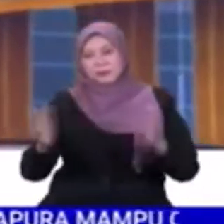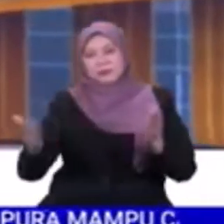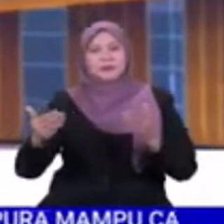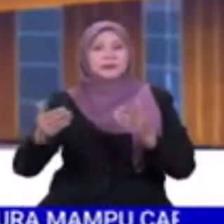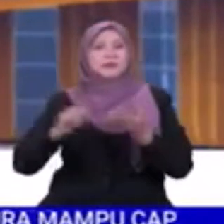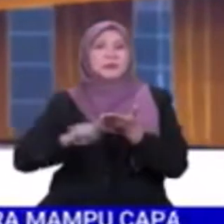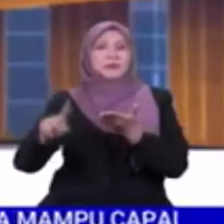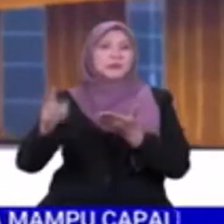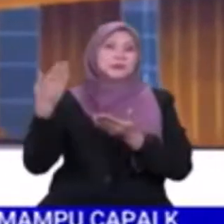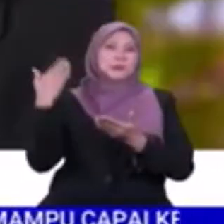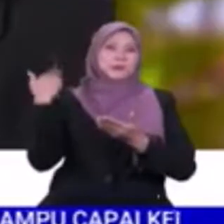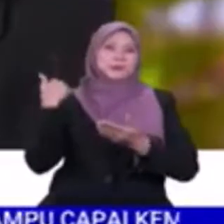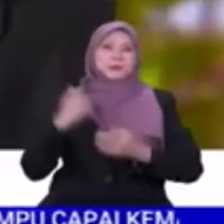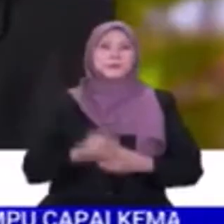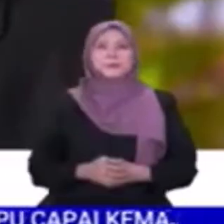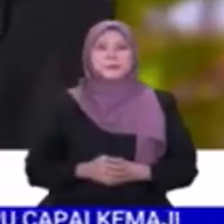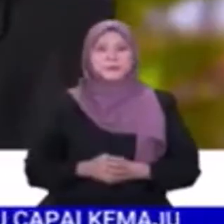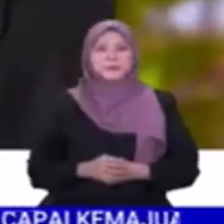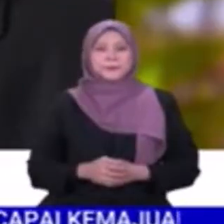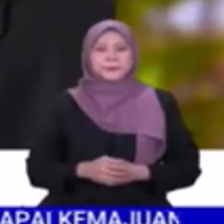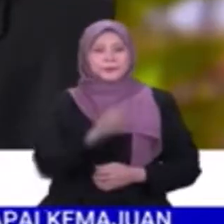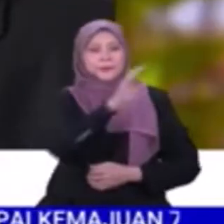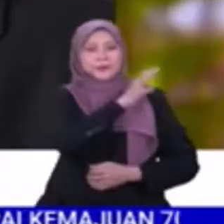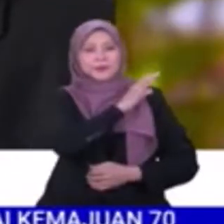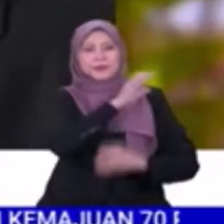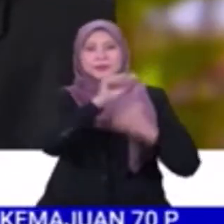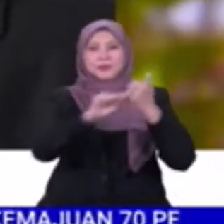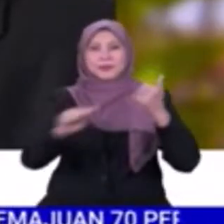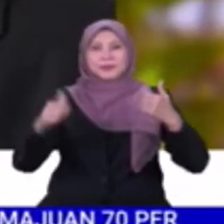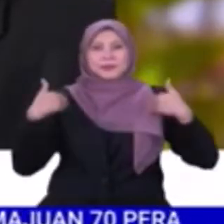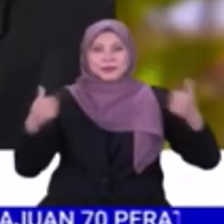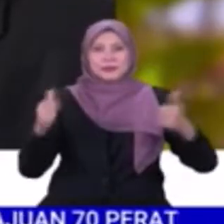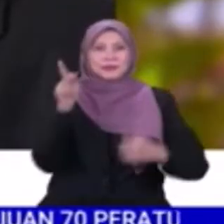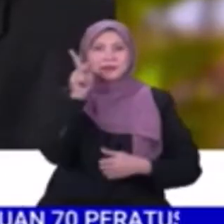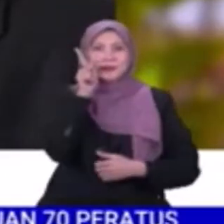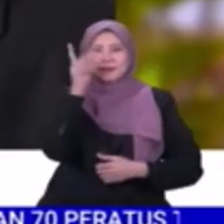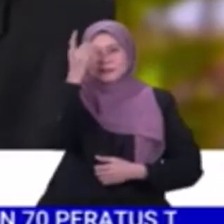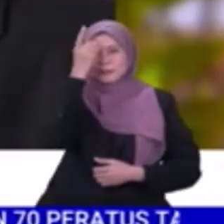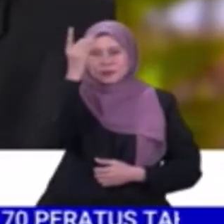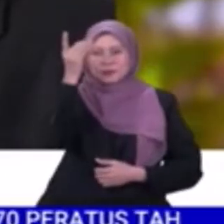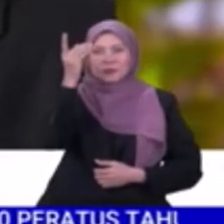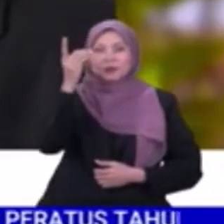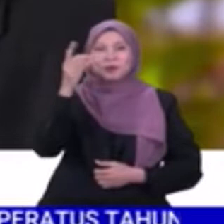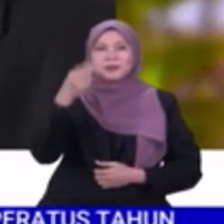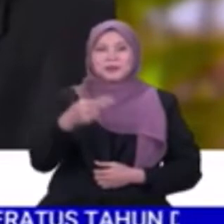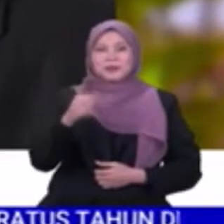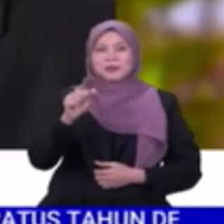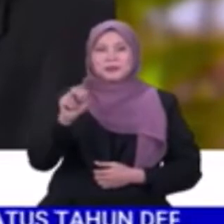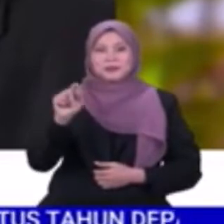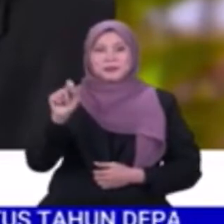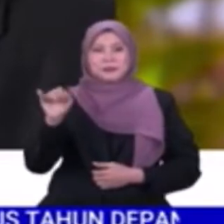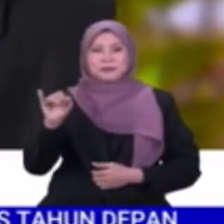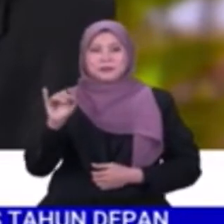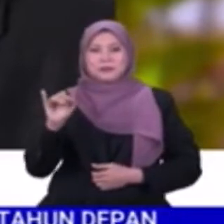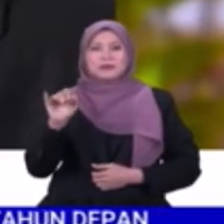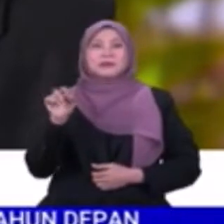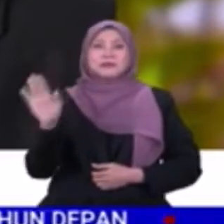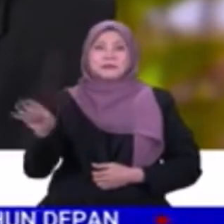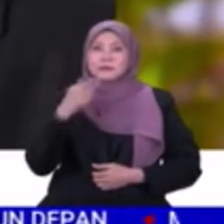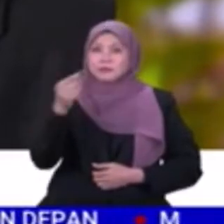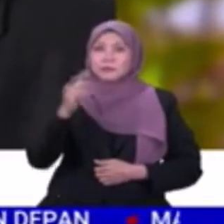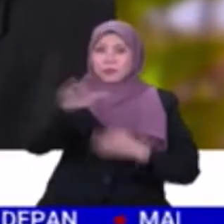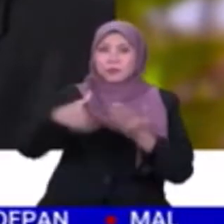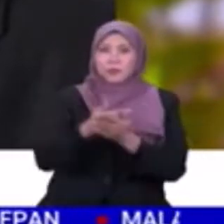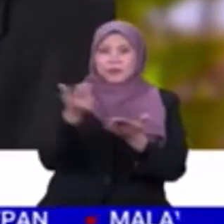sebelumnya Hai pemusik autoencoder kesehatan ke dada Todoke much fun kata smokes Yang